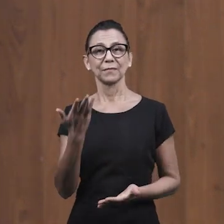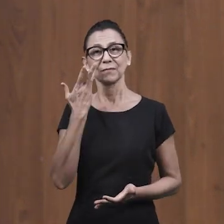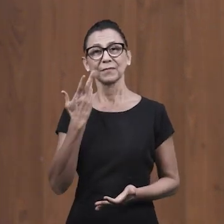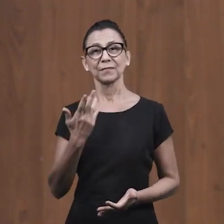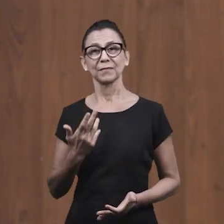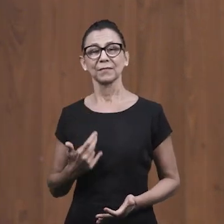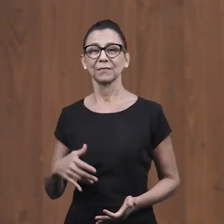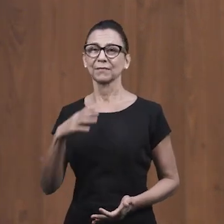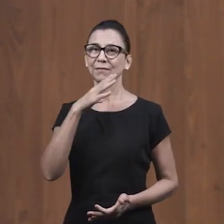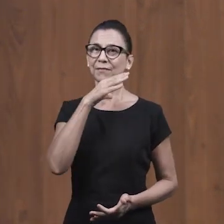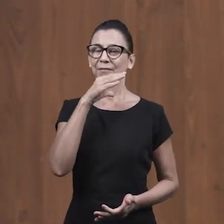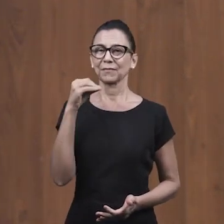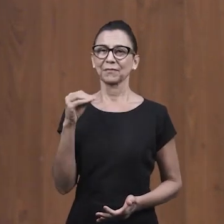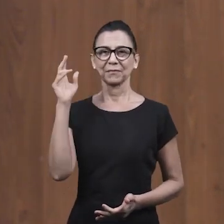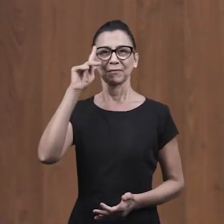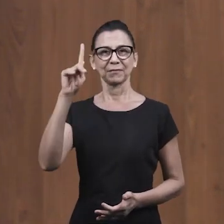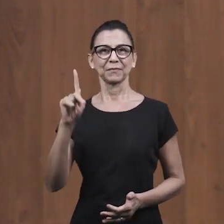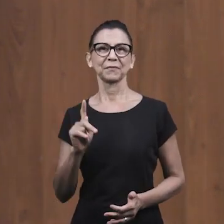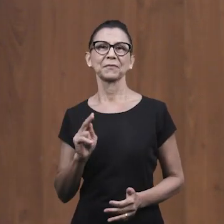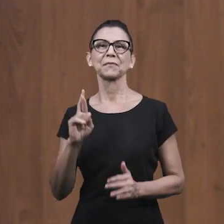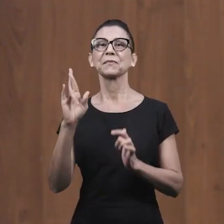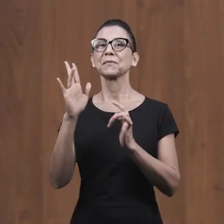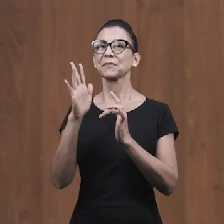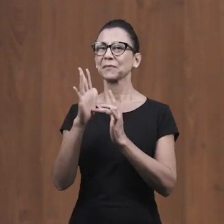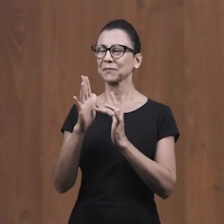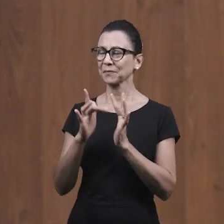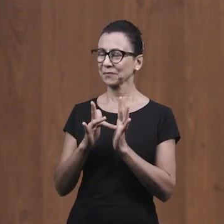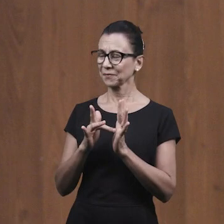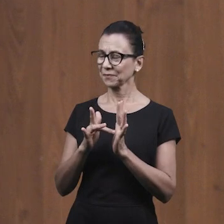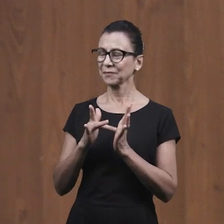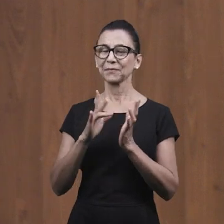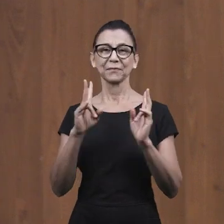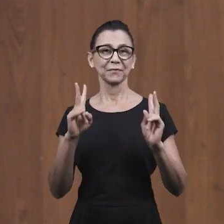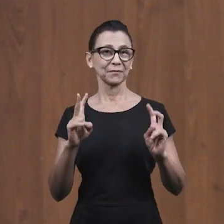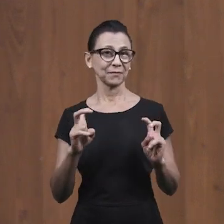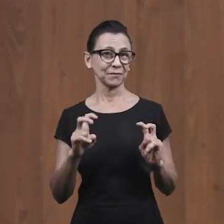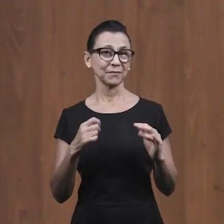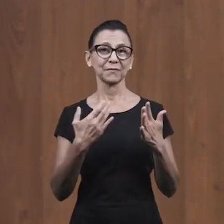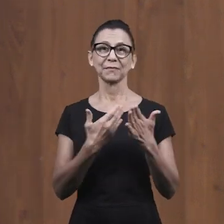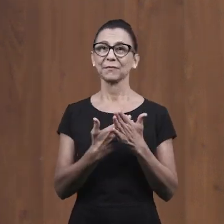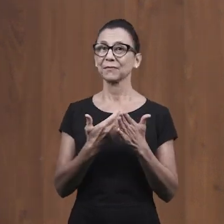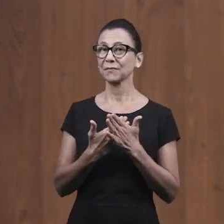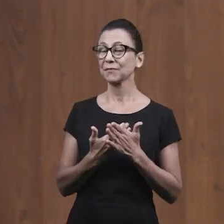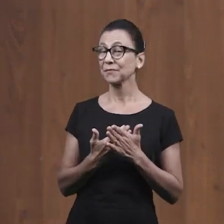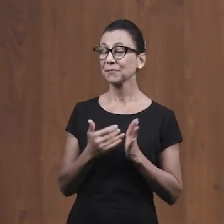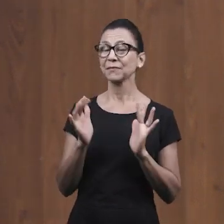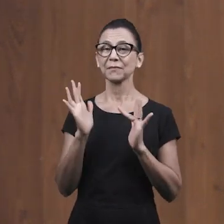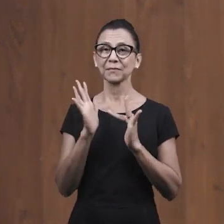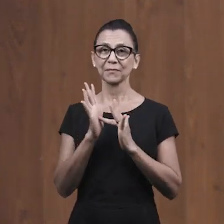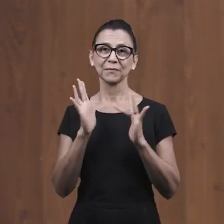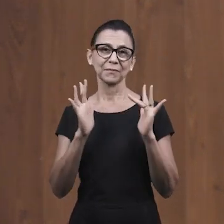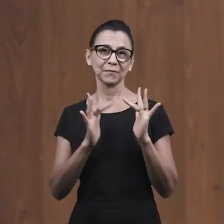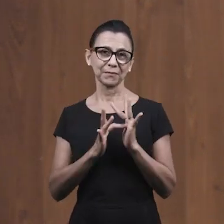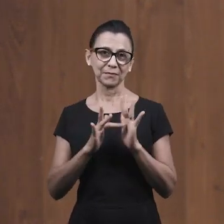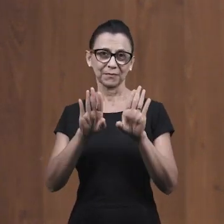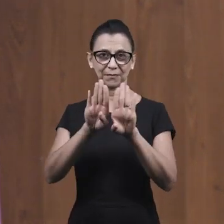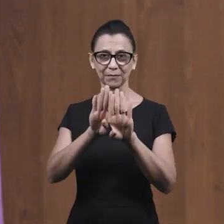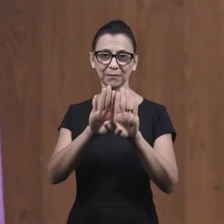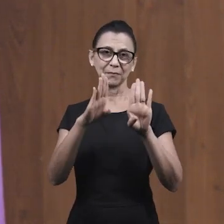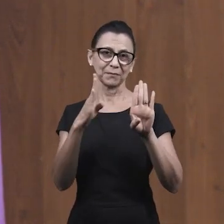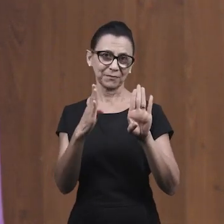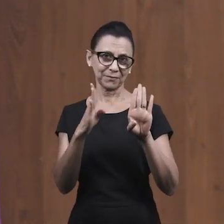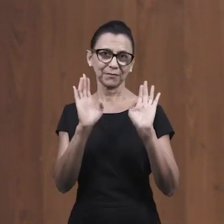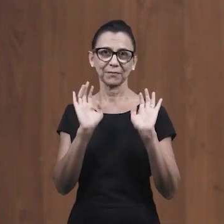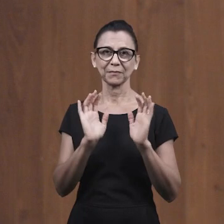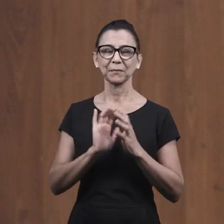Nous saluons les enfants intermédiaires et adolescents dans la paix du Seigneur. La thématique de notre étude est Jésus